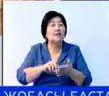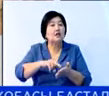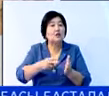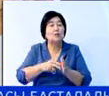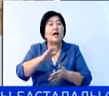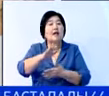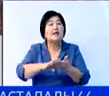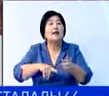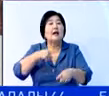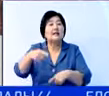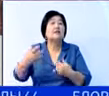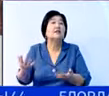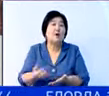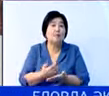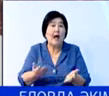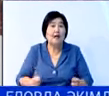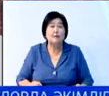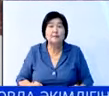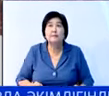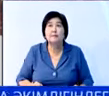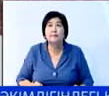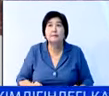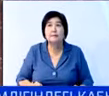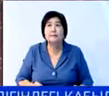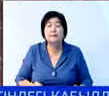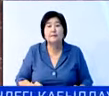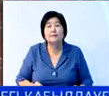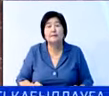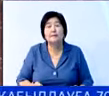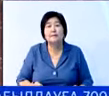жалғасын таппақ. Елдес Әбділда, Талғат Әлменов, Төрехан Қожахметов, Қызылорда телеарнасы.